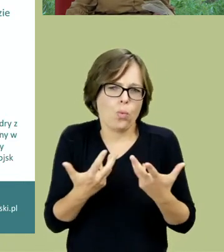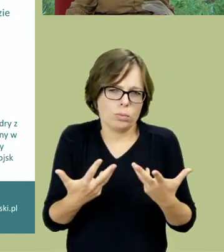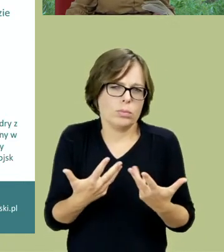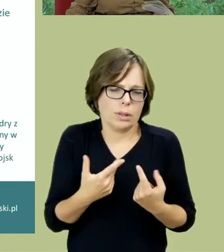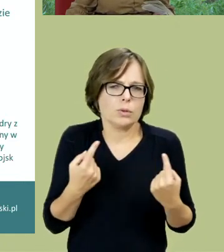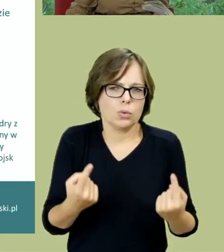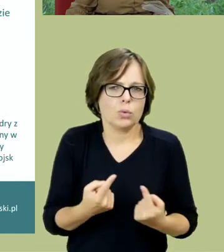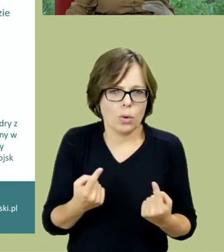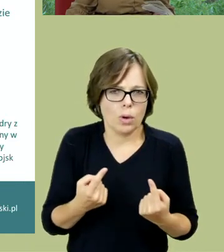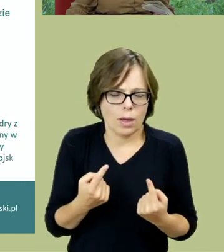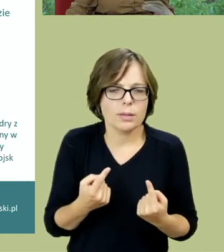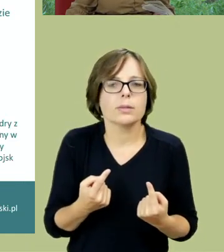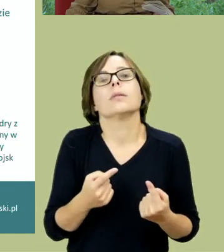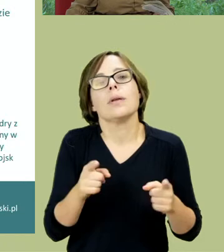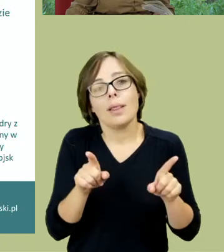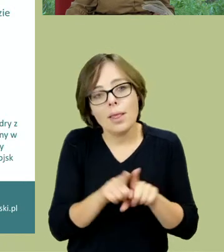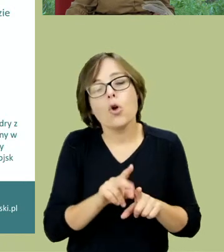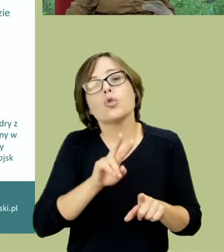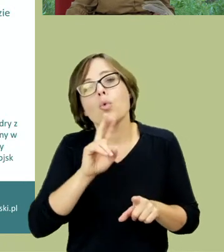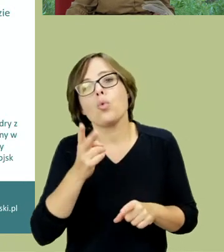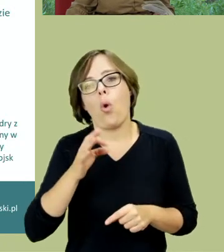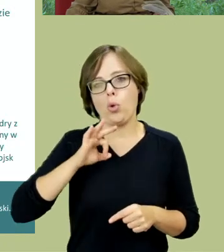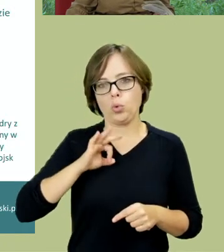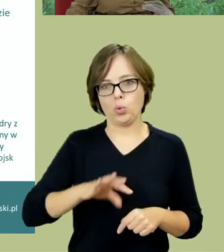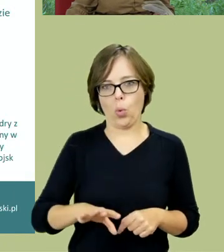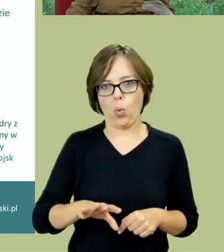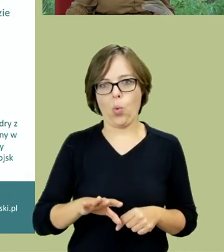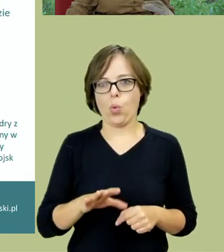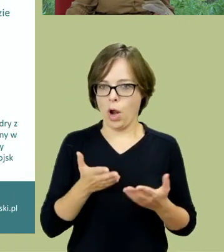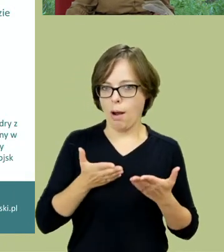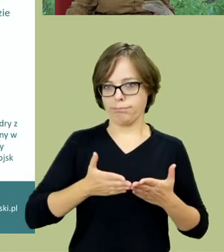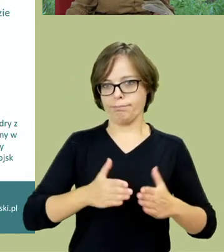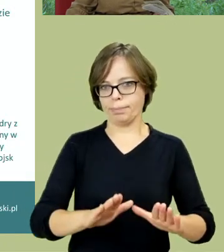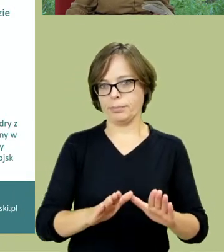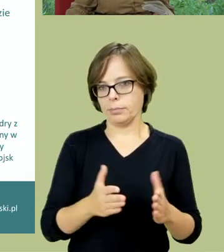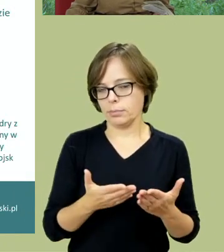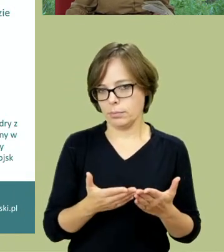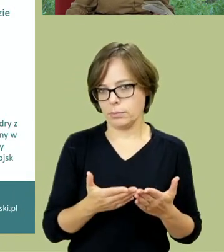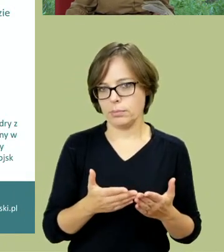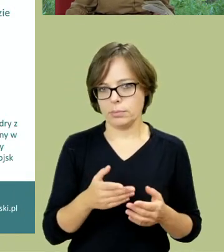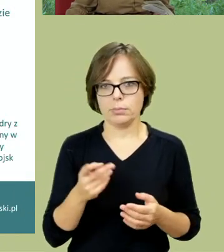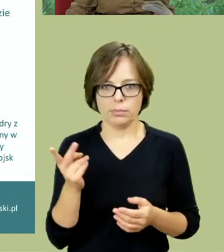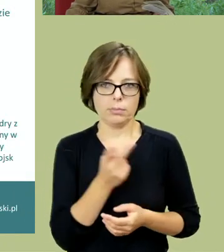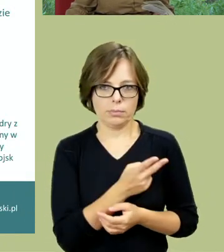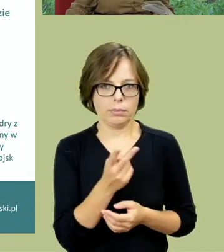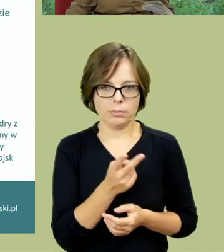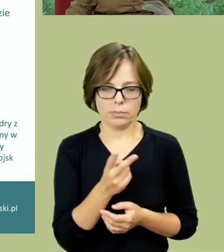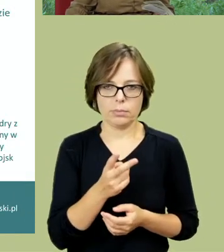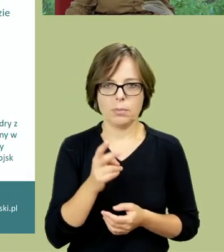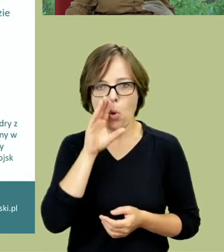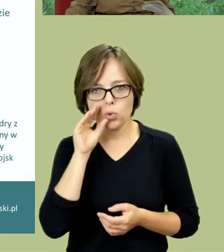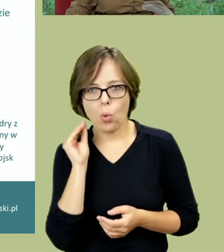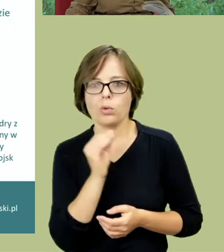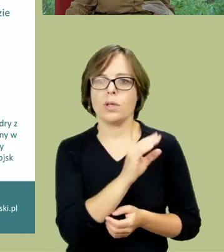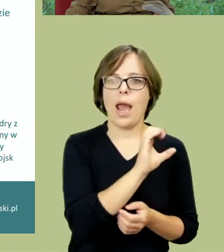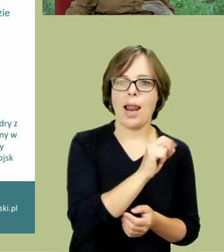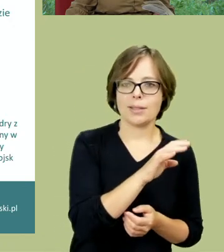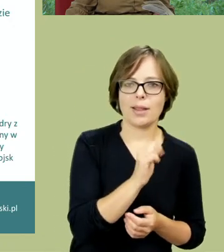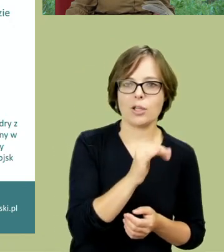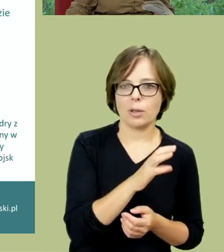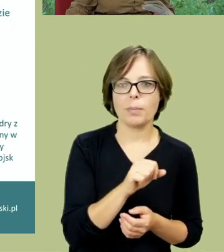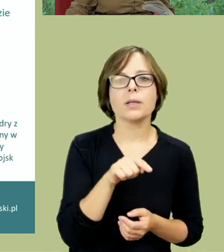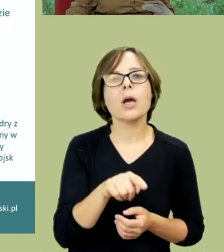okolicznościach przychodzi na świat druga córka Józefa Piłsudskiego i Aleksandry Szczerbińskiej.